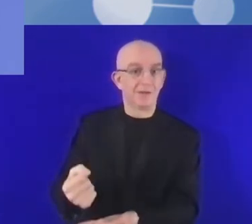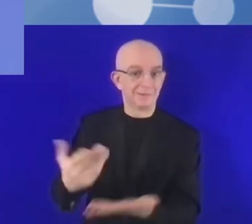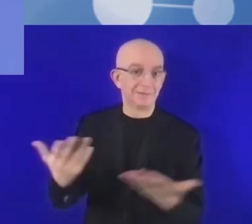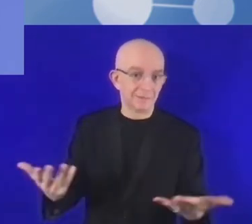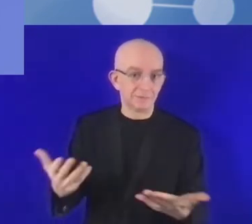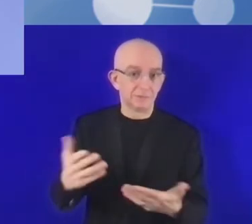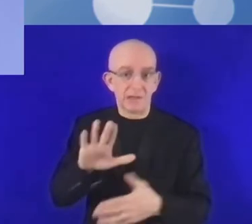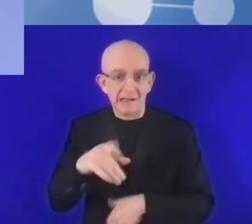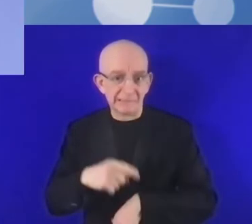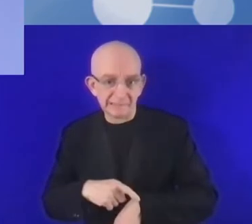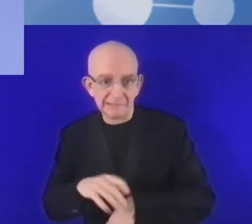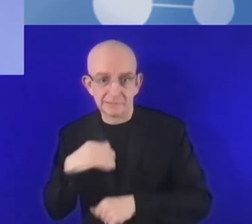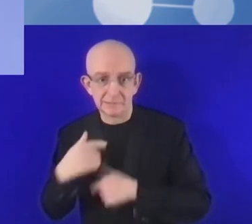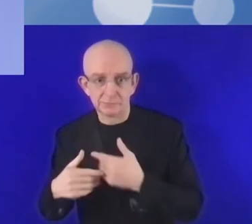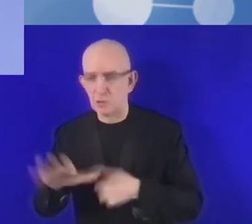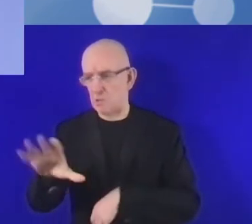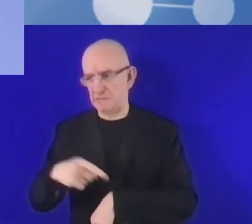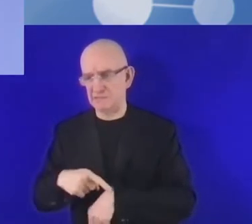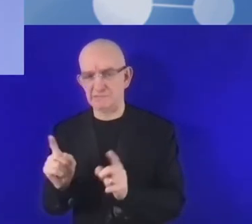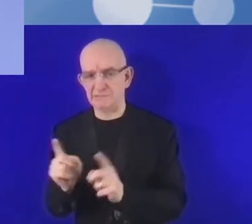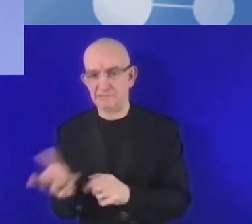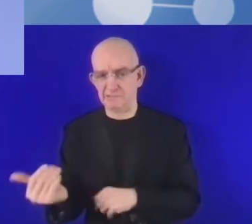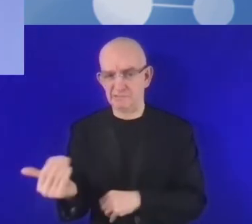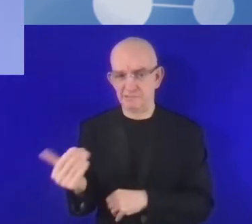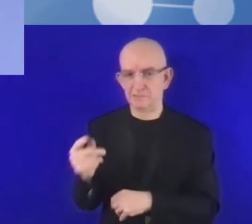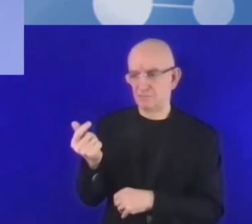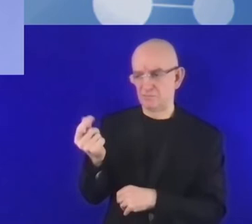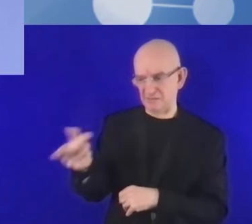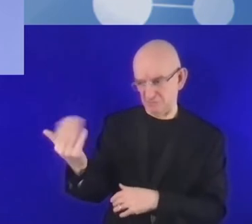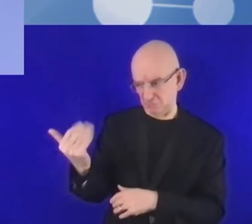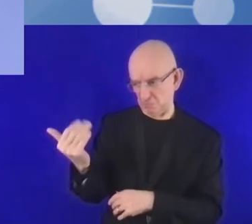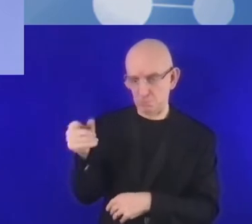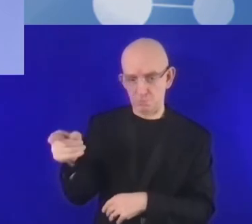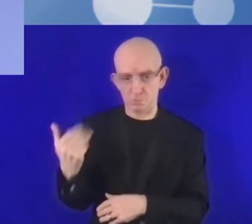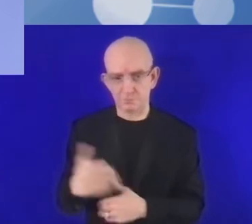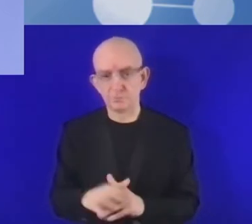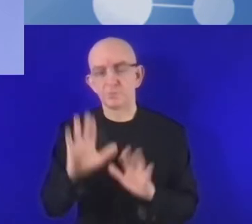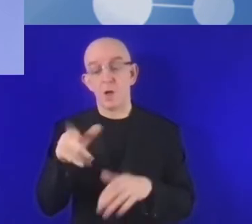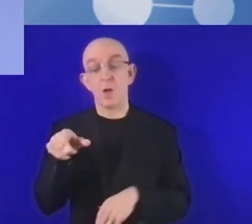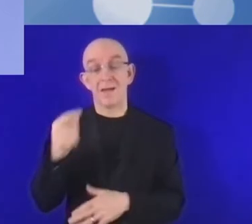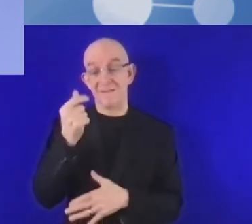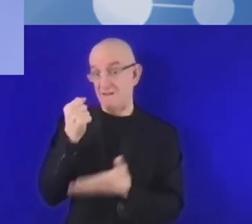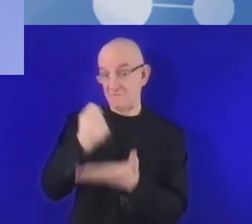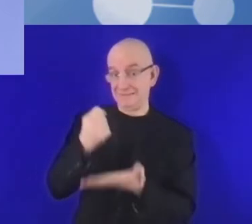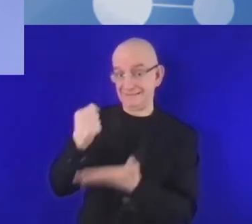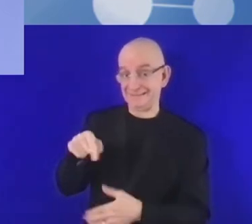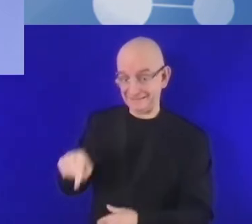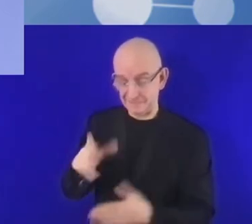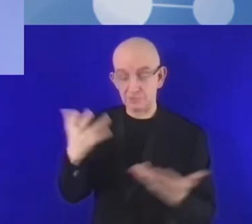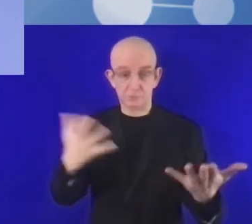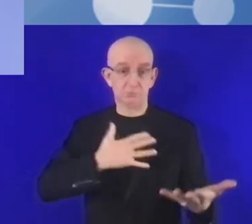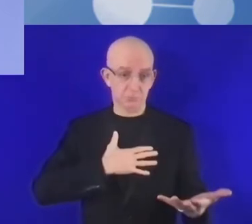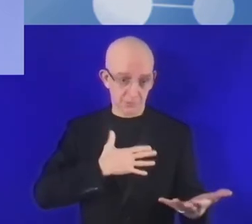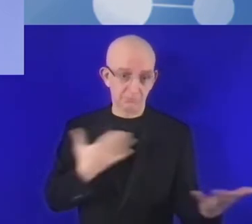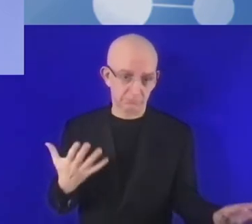还有30秒钟，希望说一点，简单说一下金融支持。如果说到金融支持的话呢，我想在发